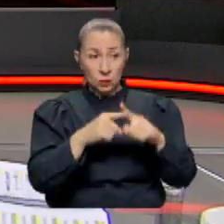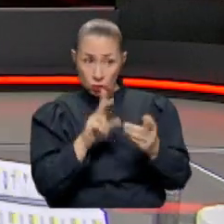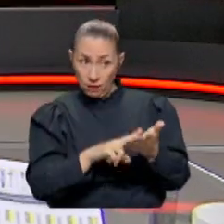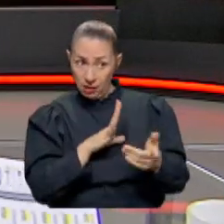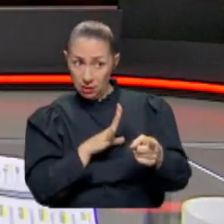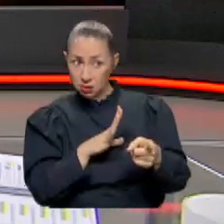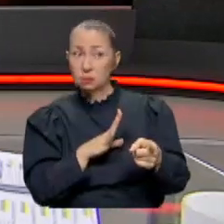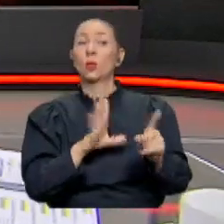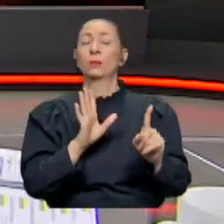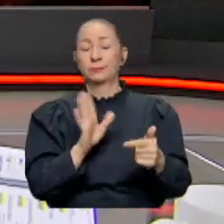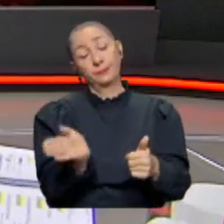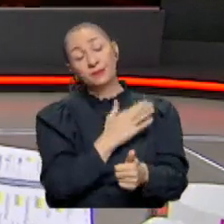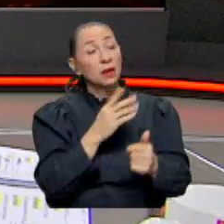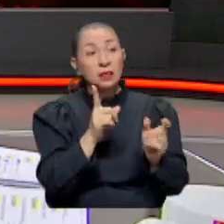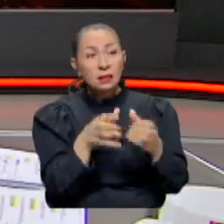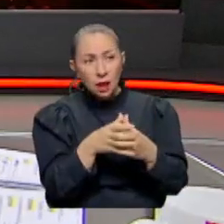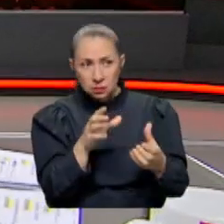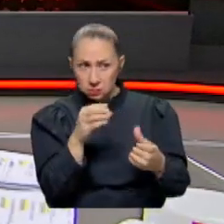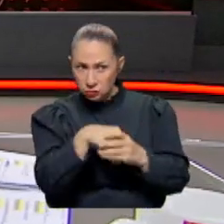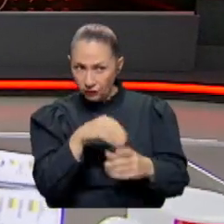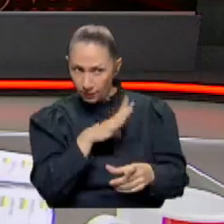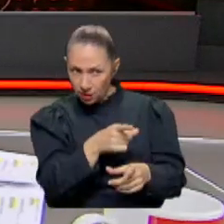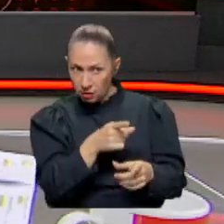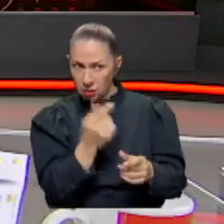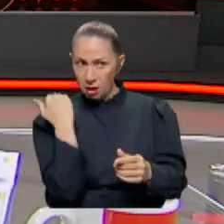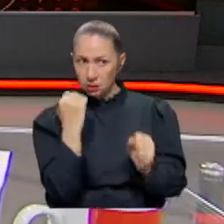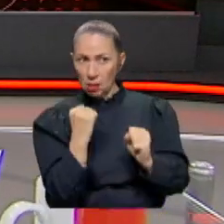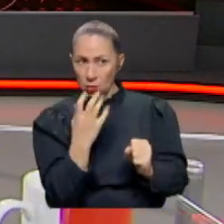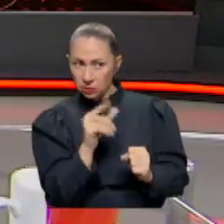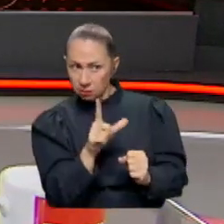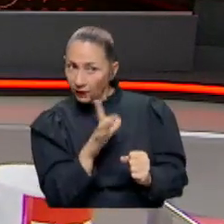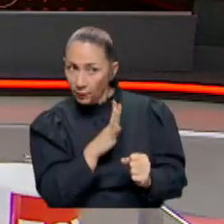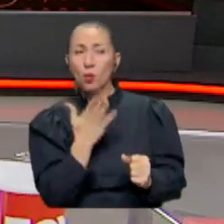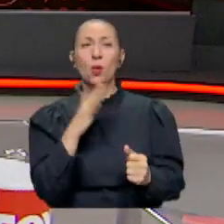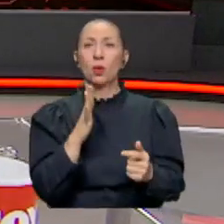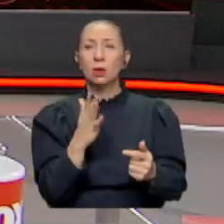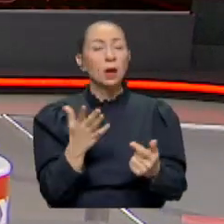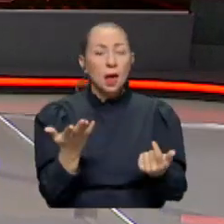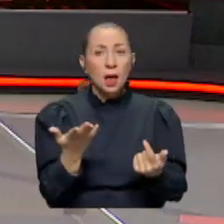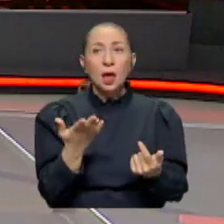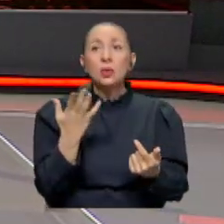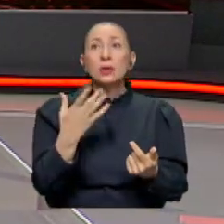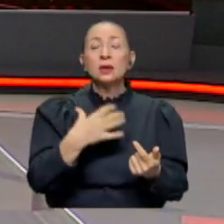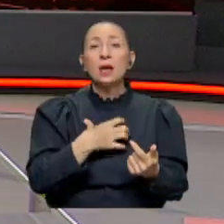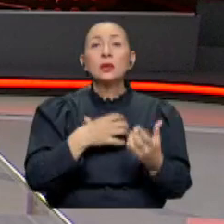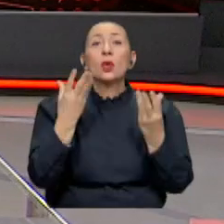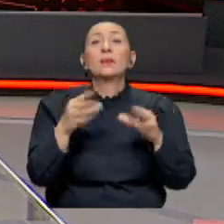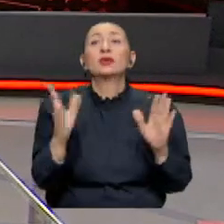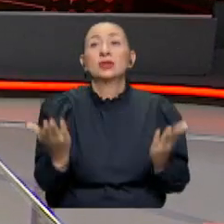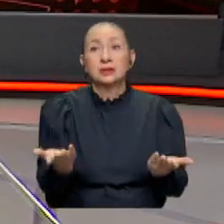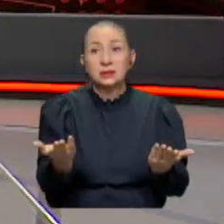partiye üye olacaksın. Ya bir tarikata, cemaate bir şeye arkanı yaslayacaksın. Şu olacak, bu olacak. O zaman da kendin